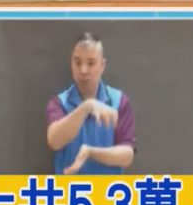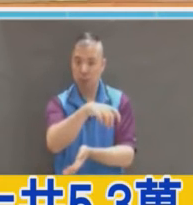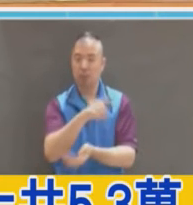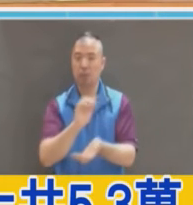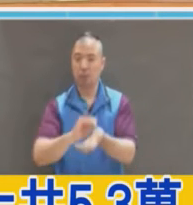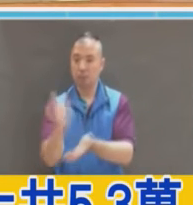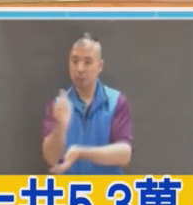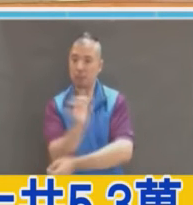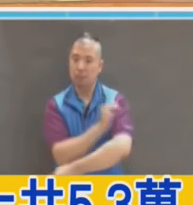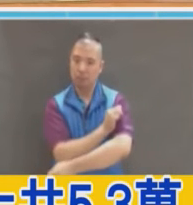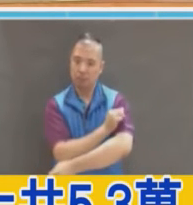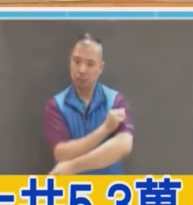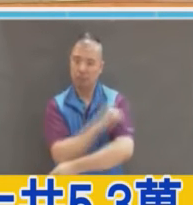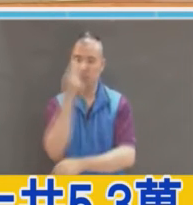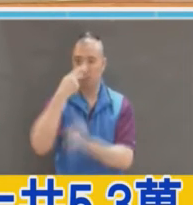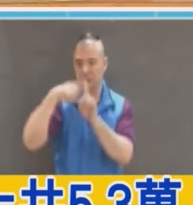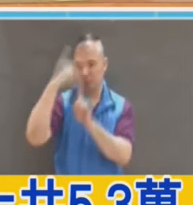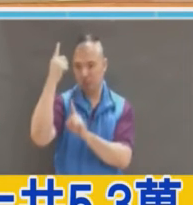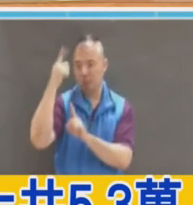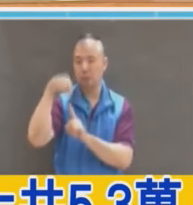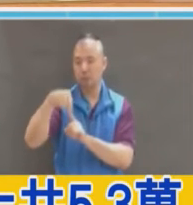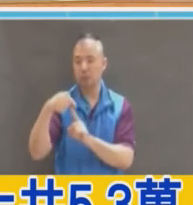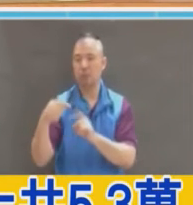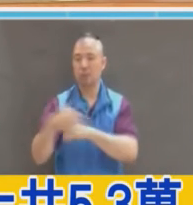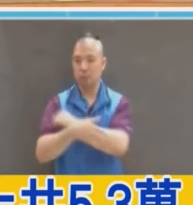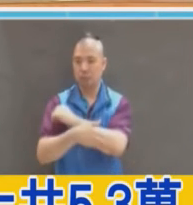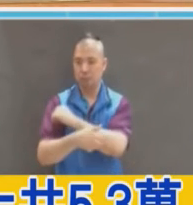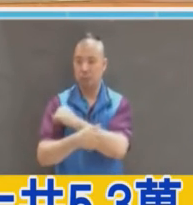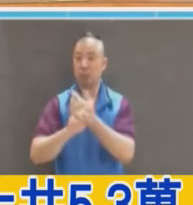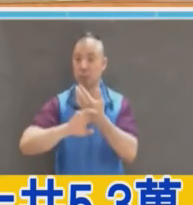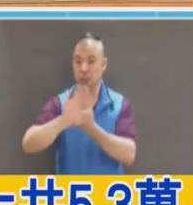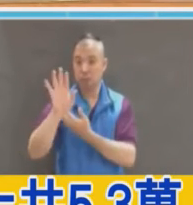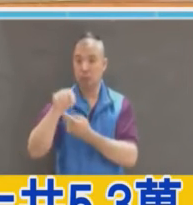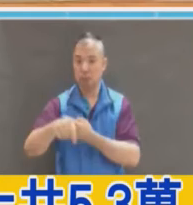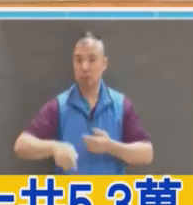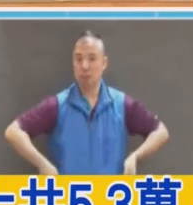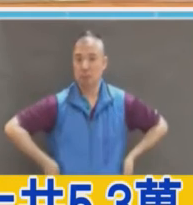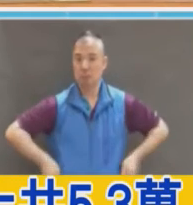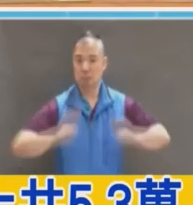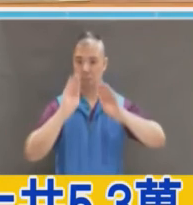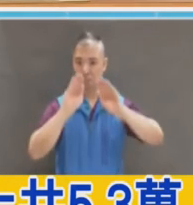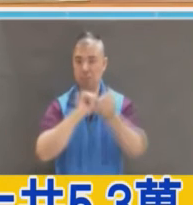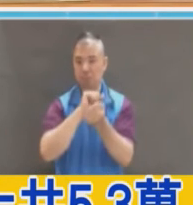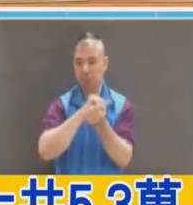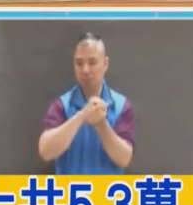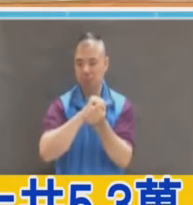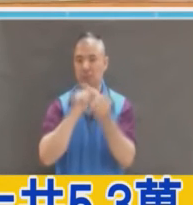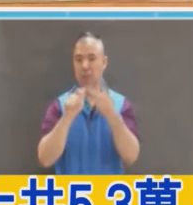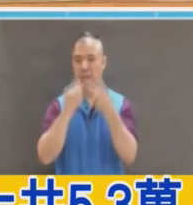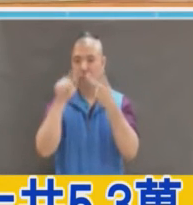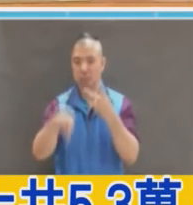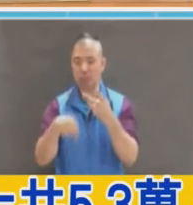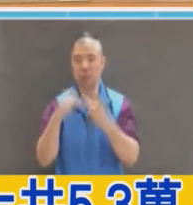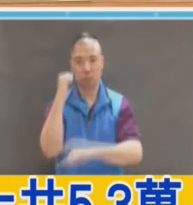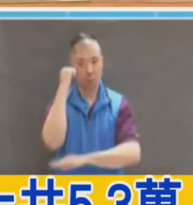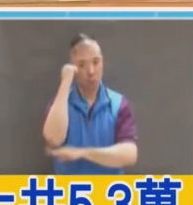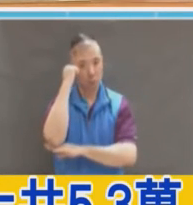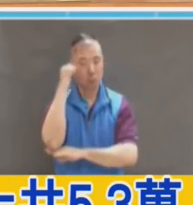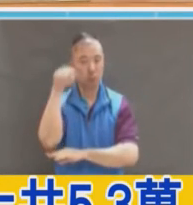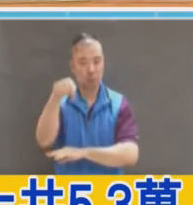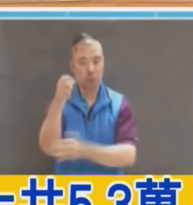们就会接着开始打85岁的长辈们。所以这里的整